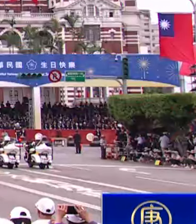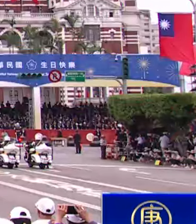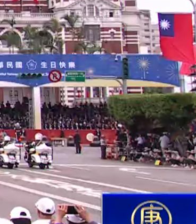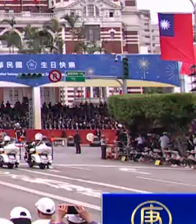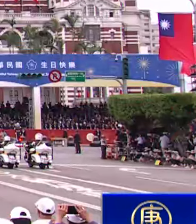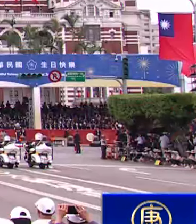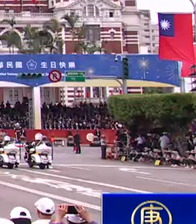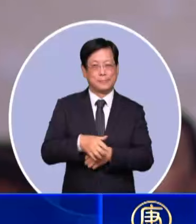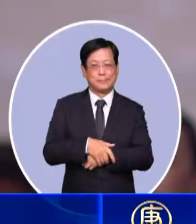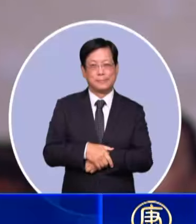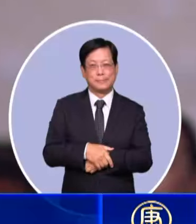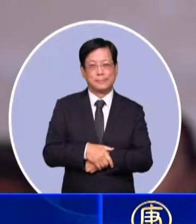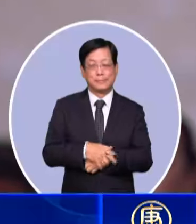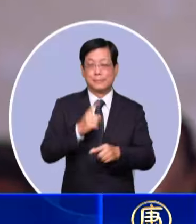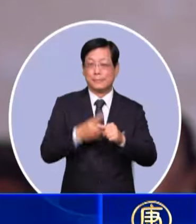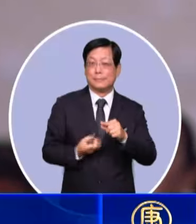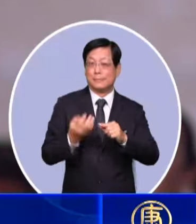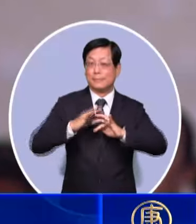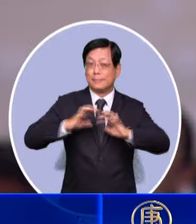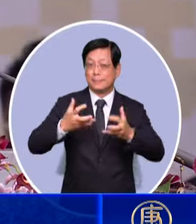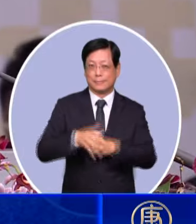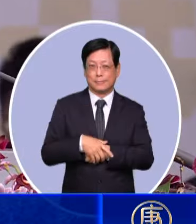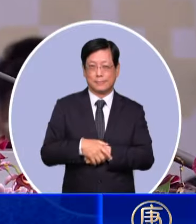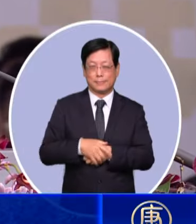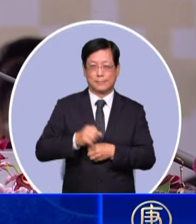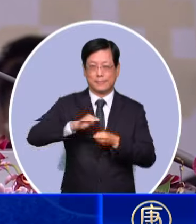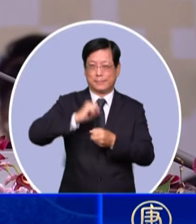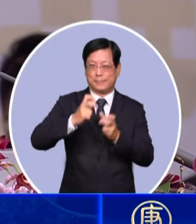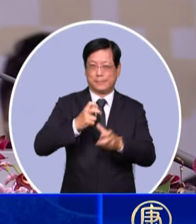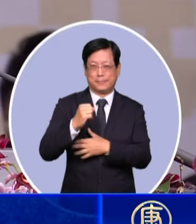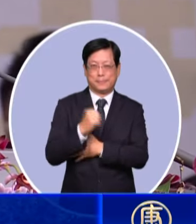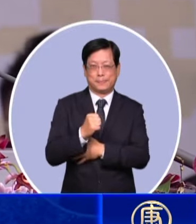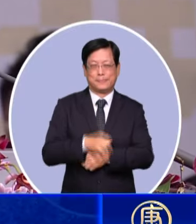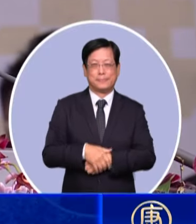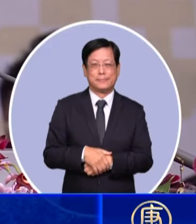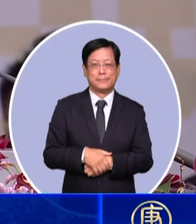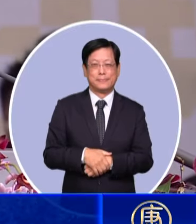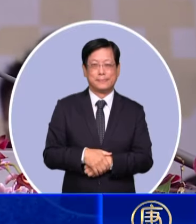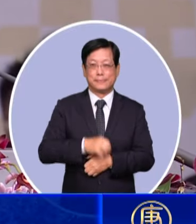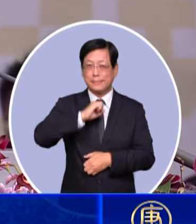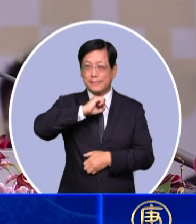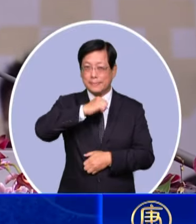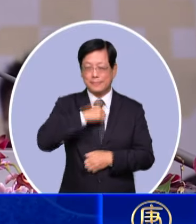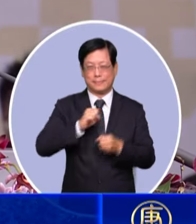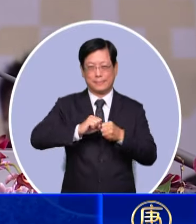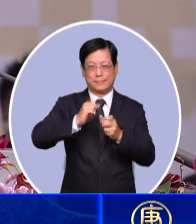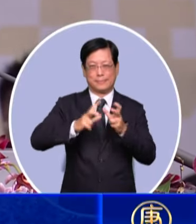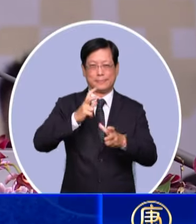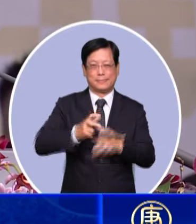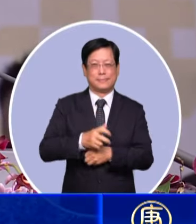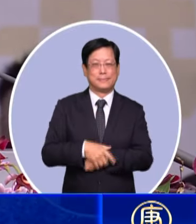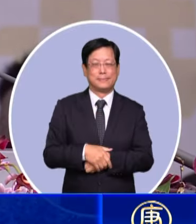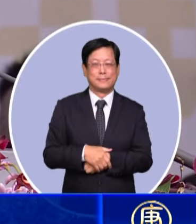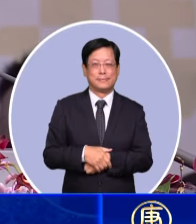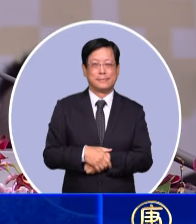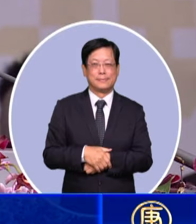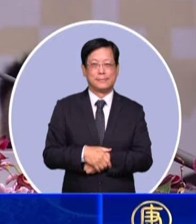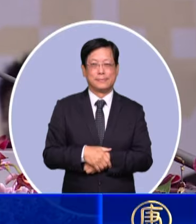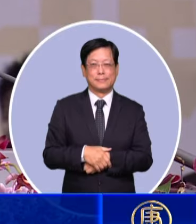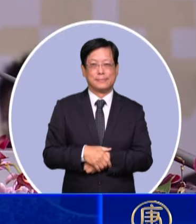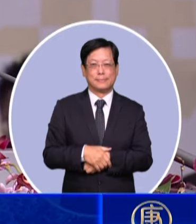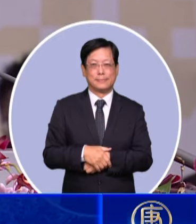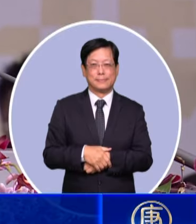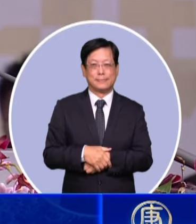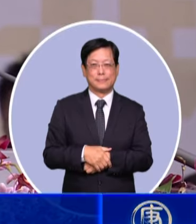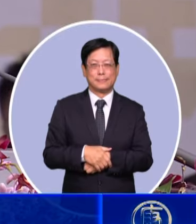民主更为坚韧。 中华民国加油，台湾加油，